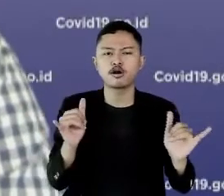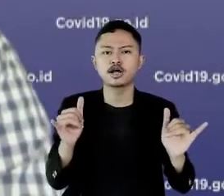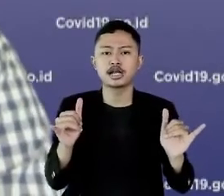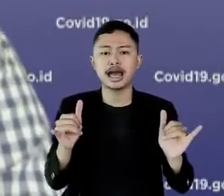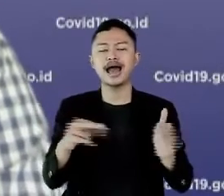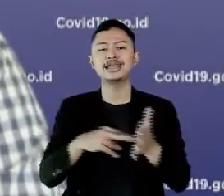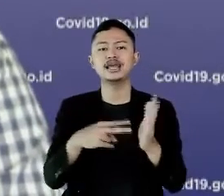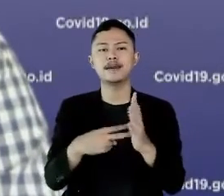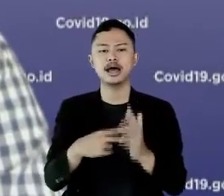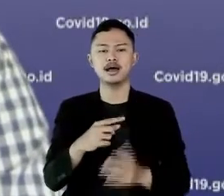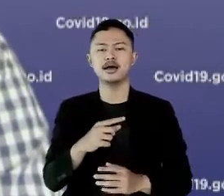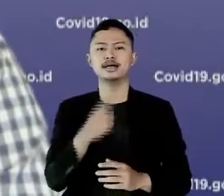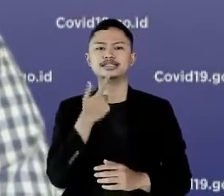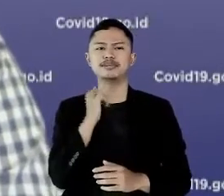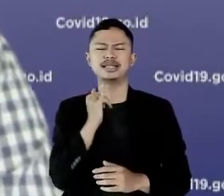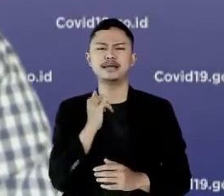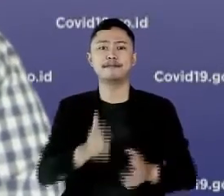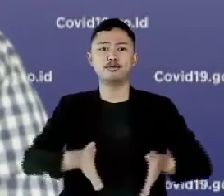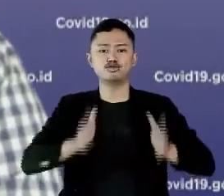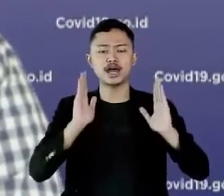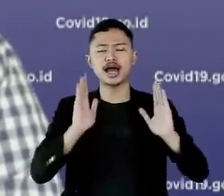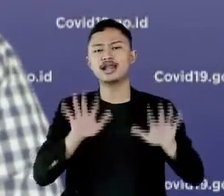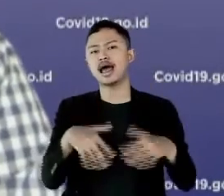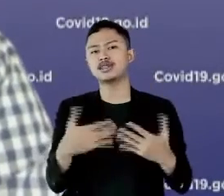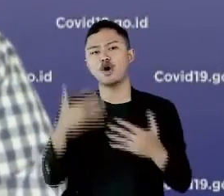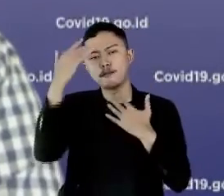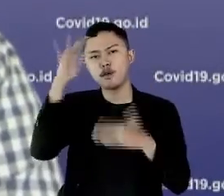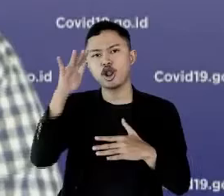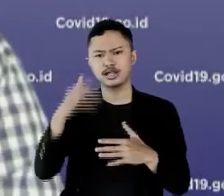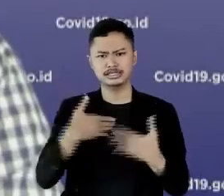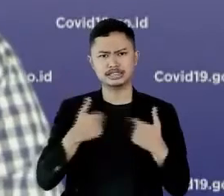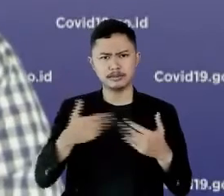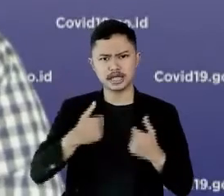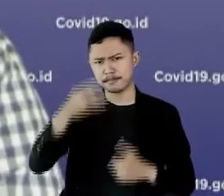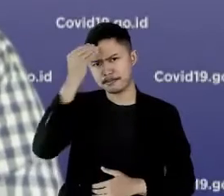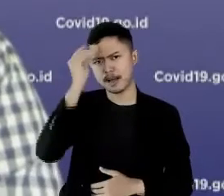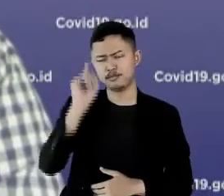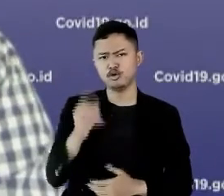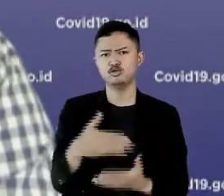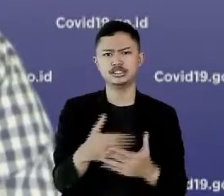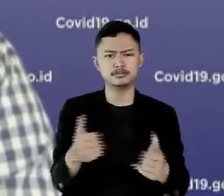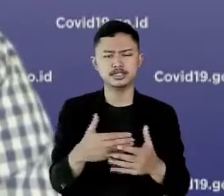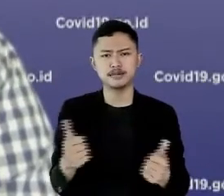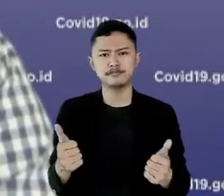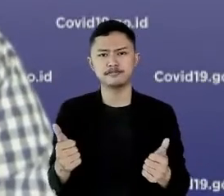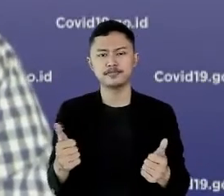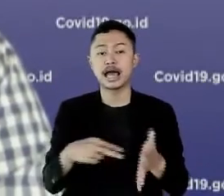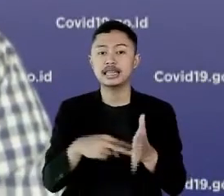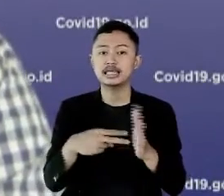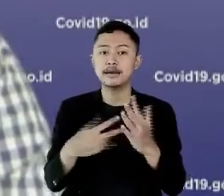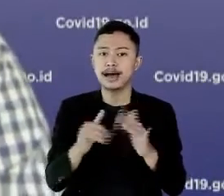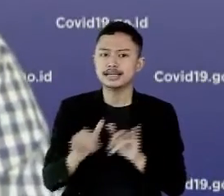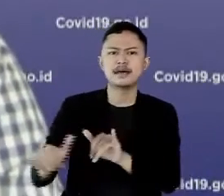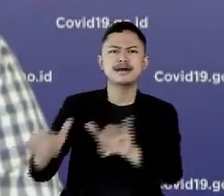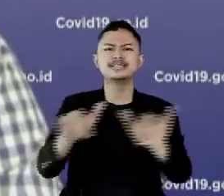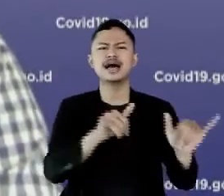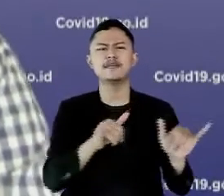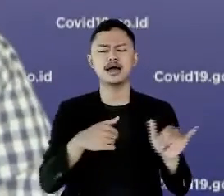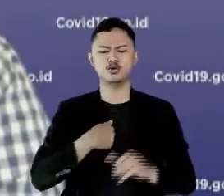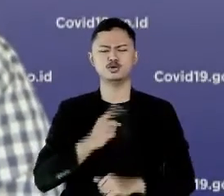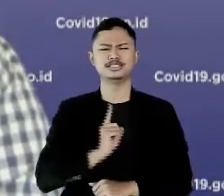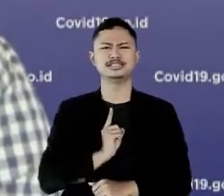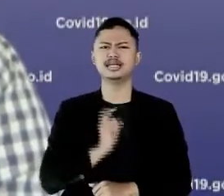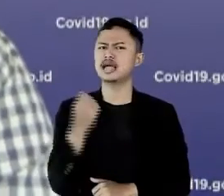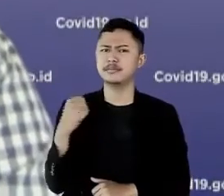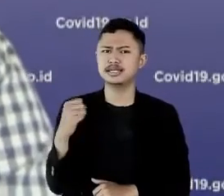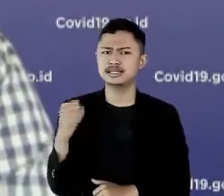bagian dari upaya penegakan protokol kesehatan. Dan sekali lagi pesannya bahwa ini mau tidak mau harus bersama-sama, nggak bisa saya sendiri atau Pak